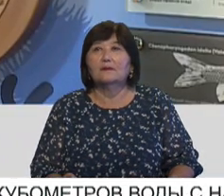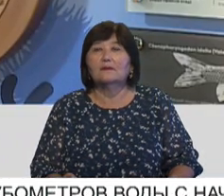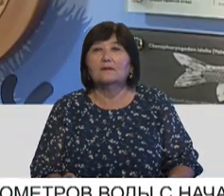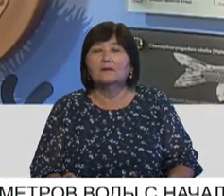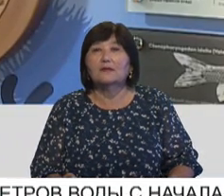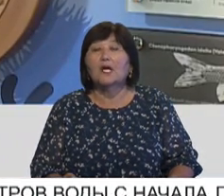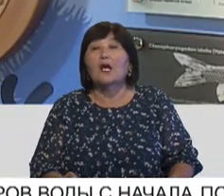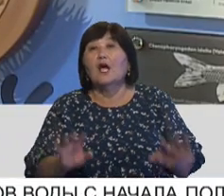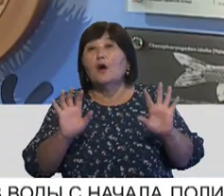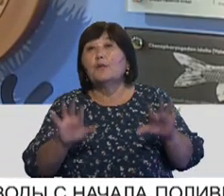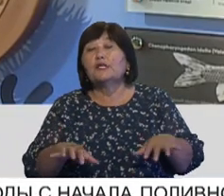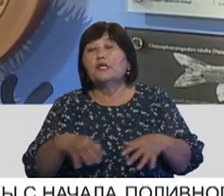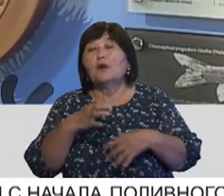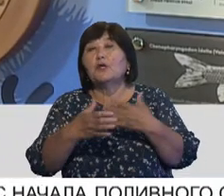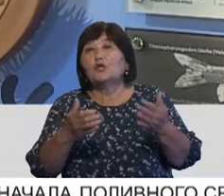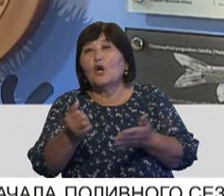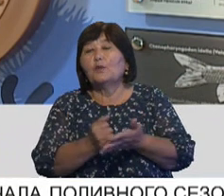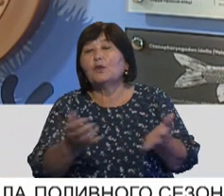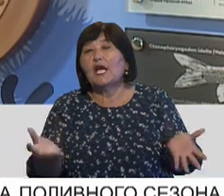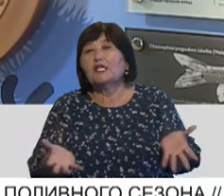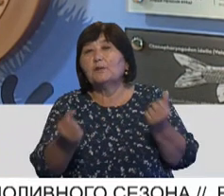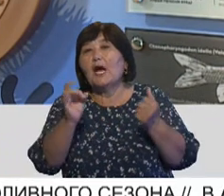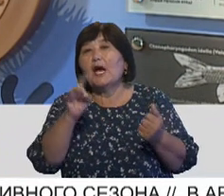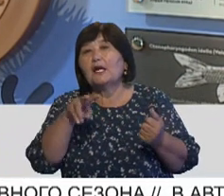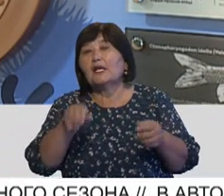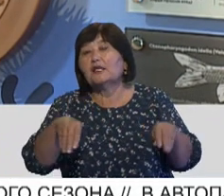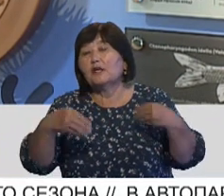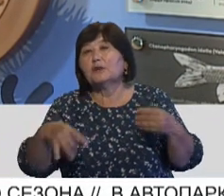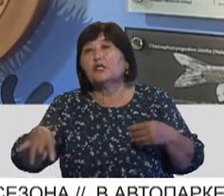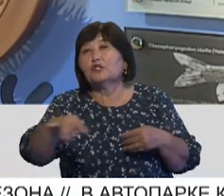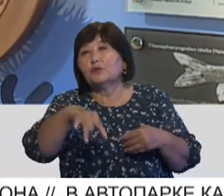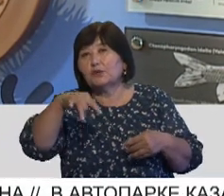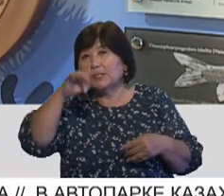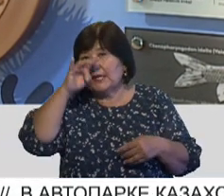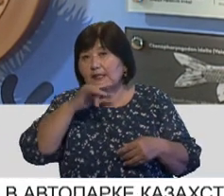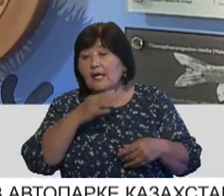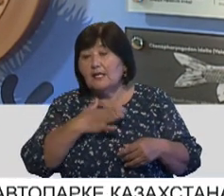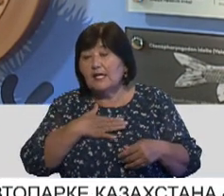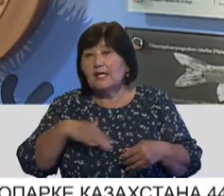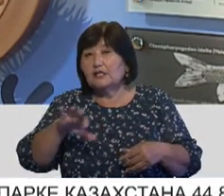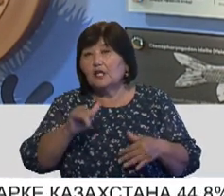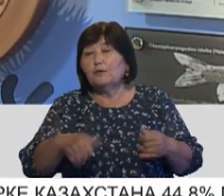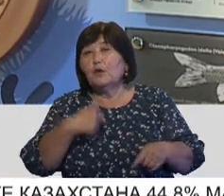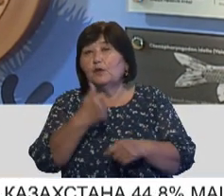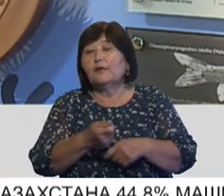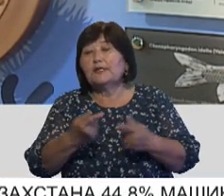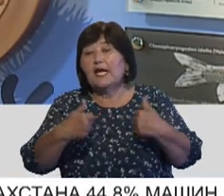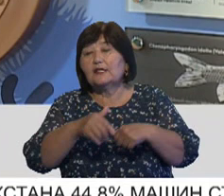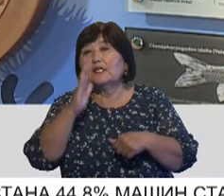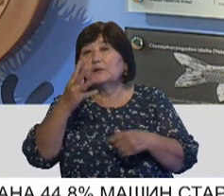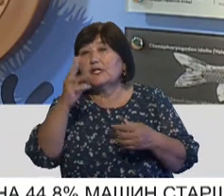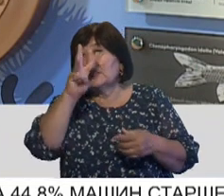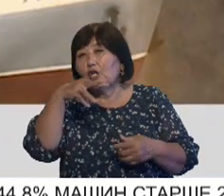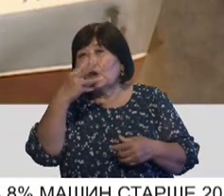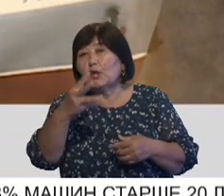поверить. Председательство в Международном фонде спасения Арала перешло к Республике Казахстан. Наша страна будет возглавлять организацию в ближайшие